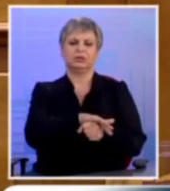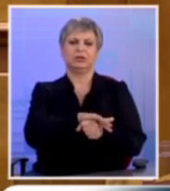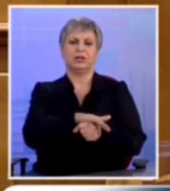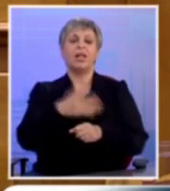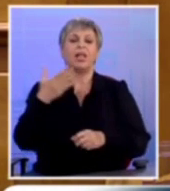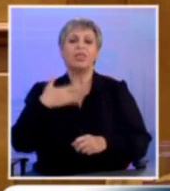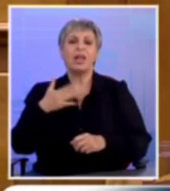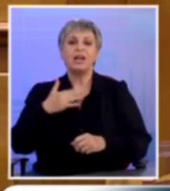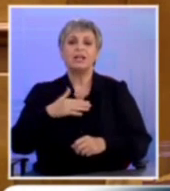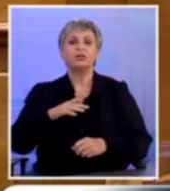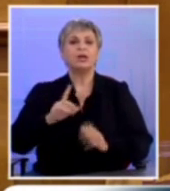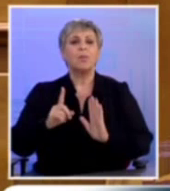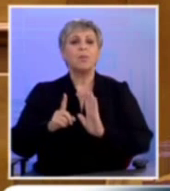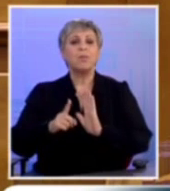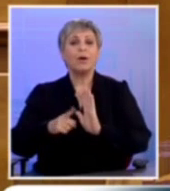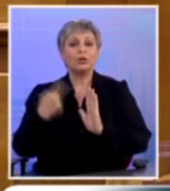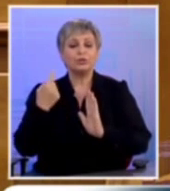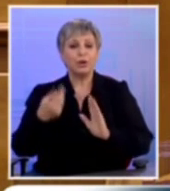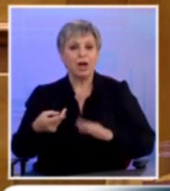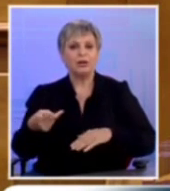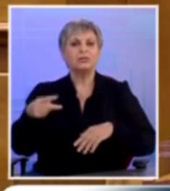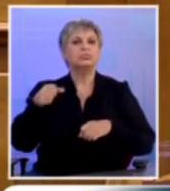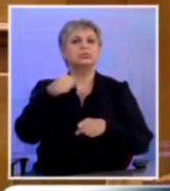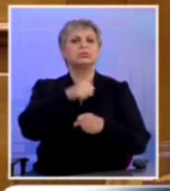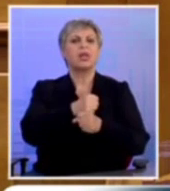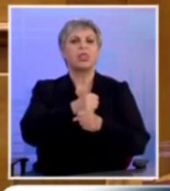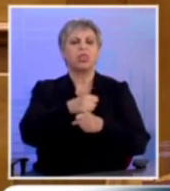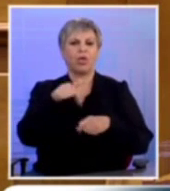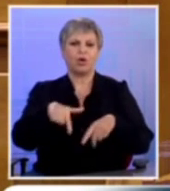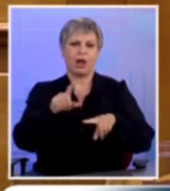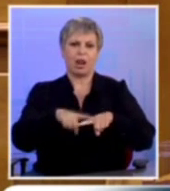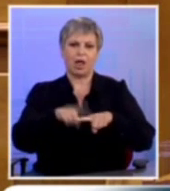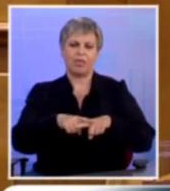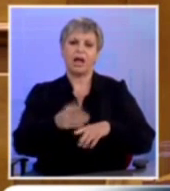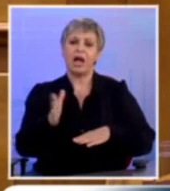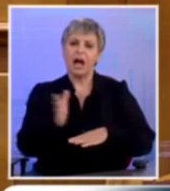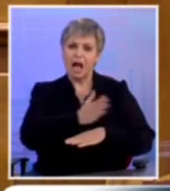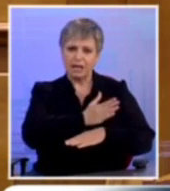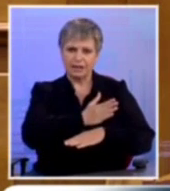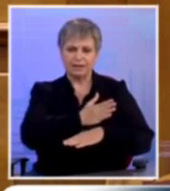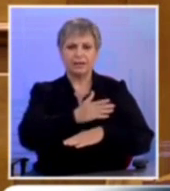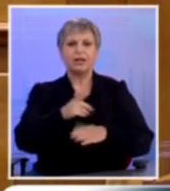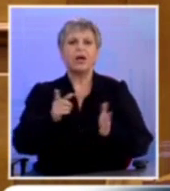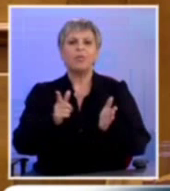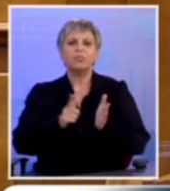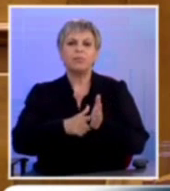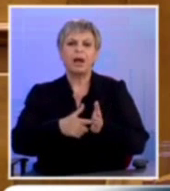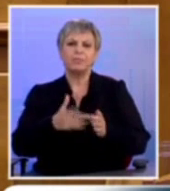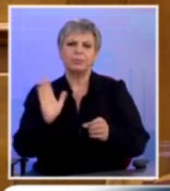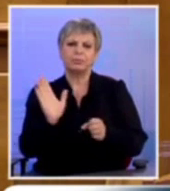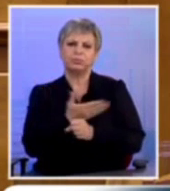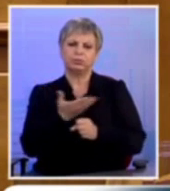πρώτη φορά η αριστερά στην κυβέρνηση θα είναι και η τελευταία και μάλιστα σύντομα. γιατί αυτό το οποίο διακυβεύεται σήμερα